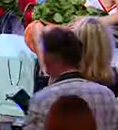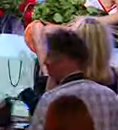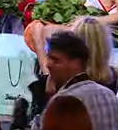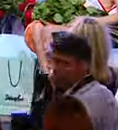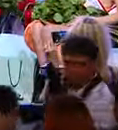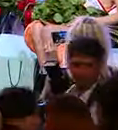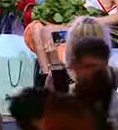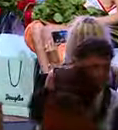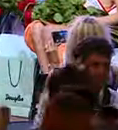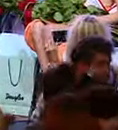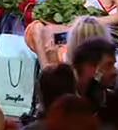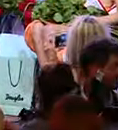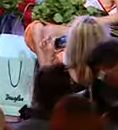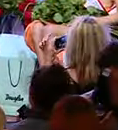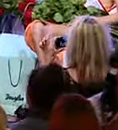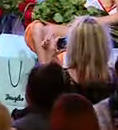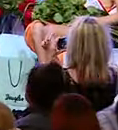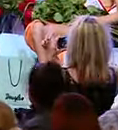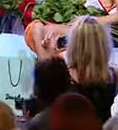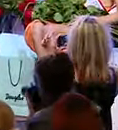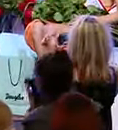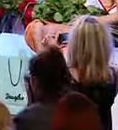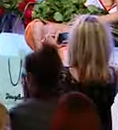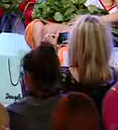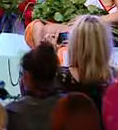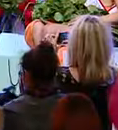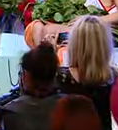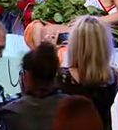hołdy. Absolutnie. Dziękujemy bardzo serdecznie i